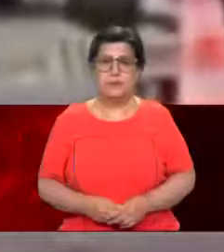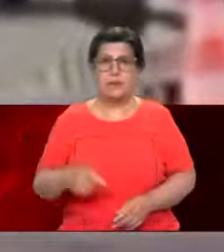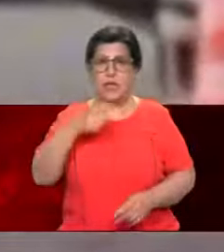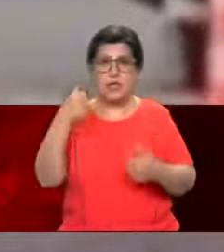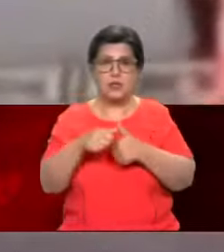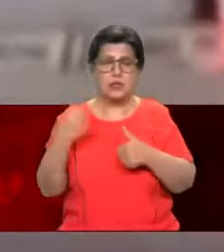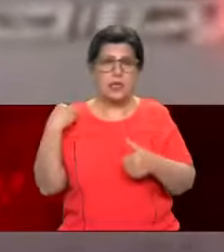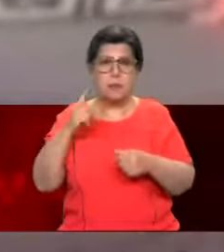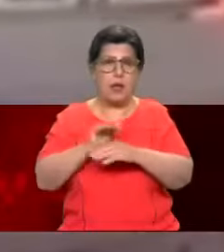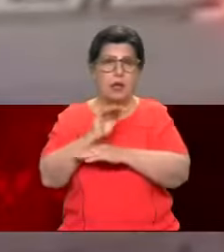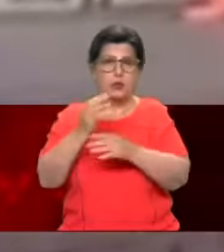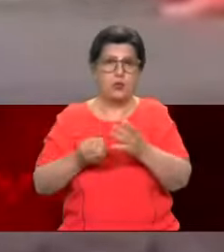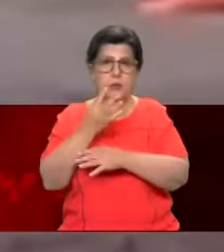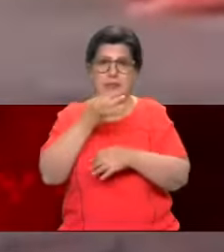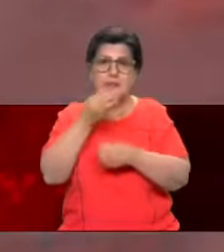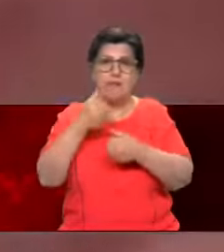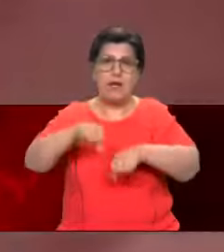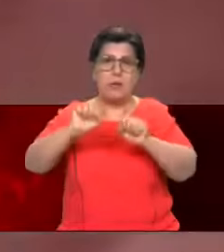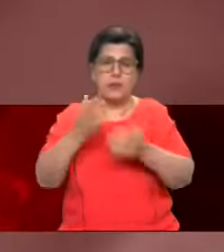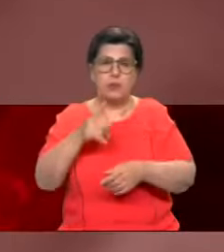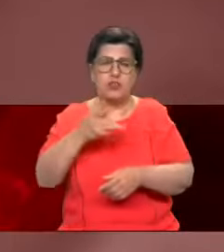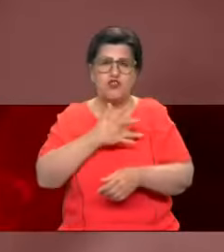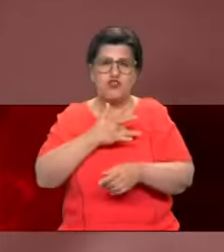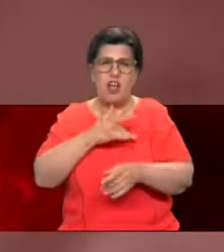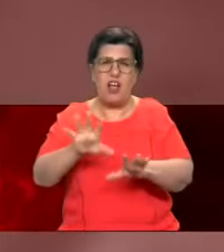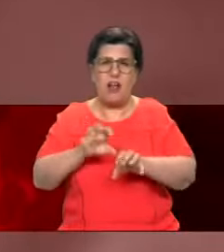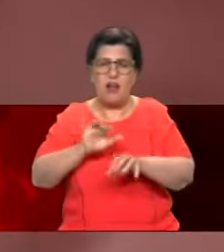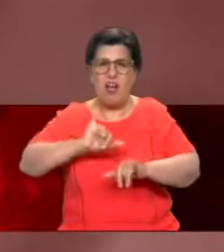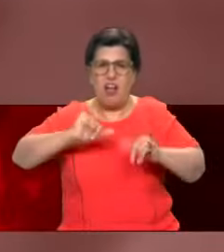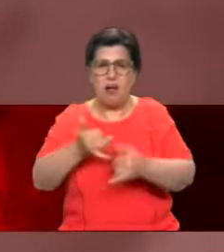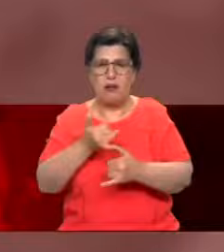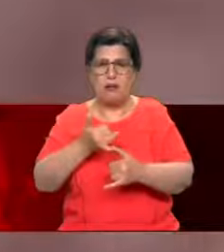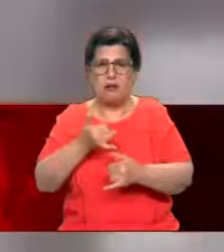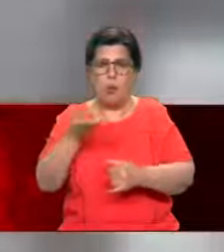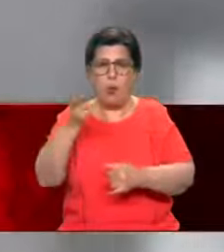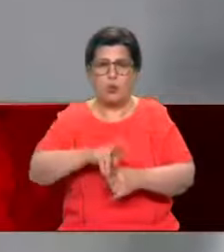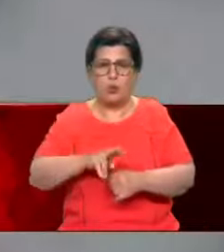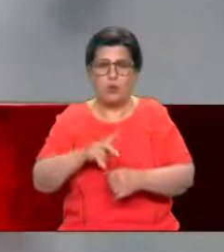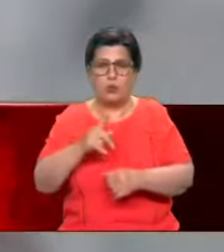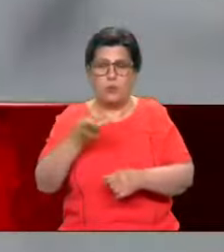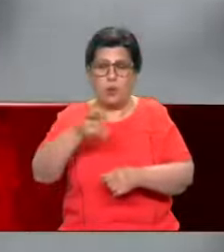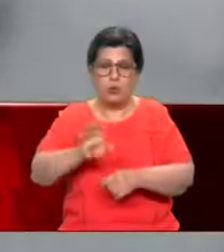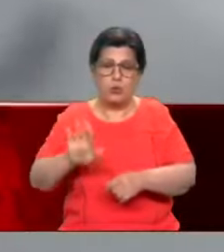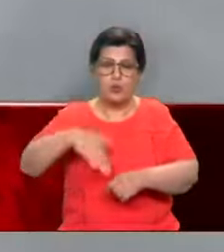Eski eşi yeni bir hayat kurmasına izin vermedi. Onu canice öldürüp başında böyle bekledi.